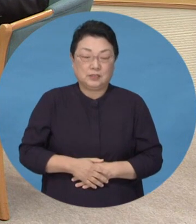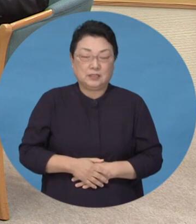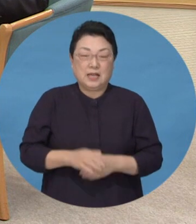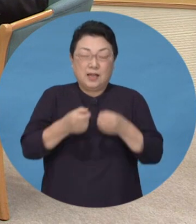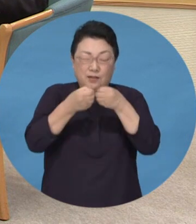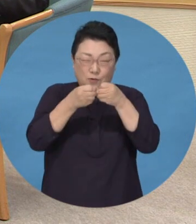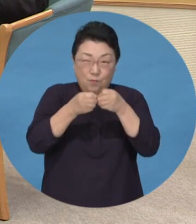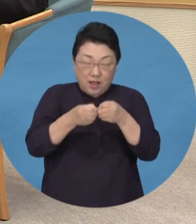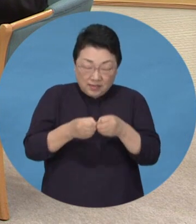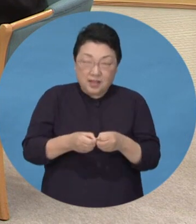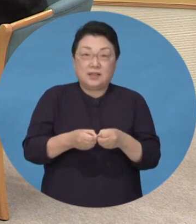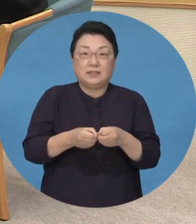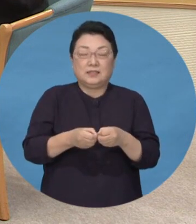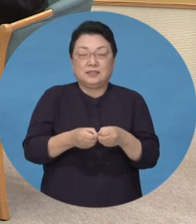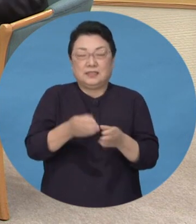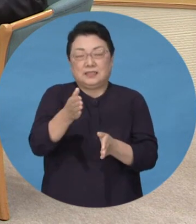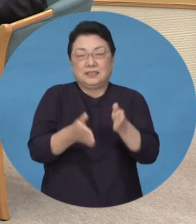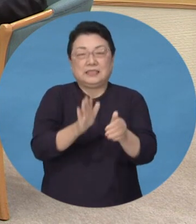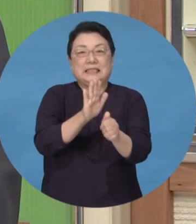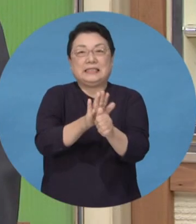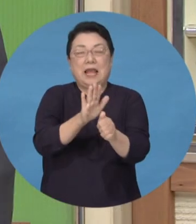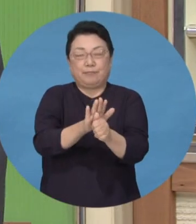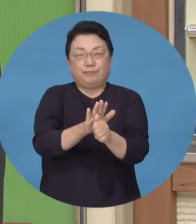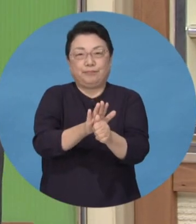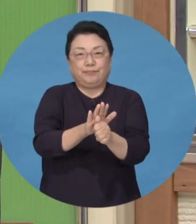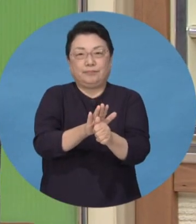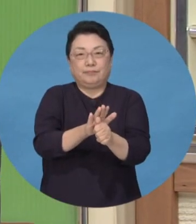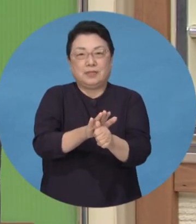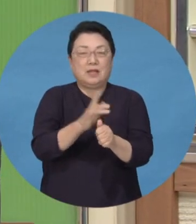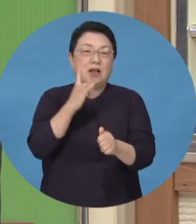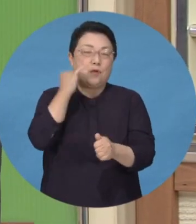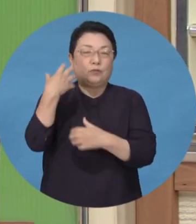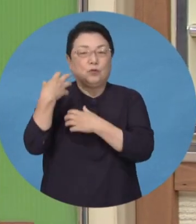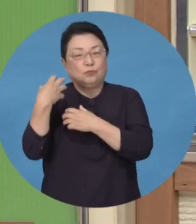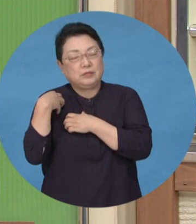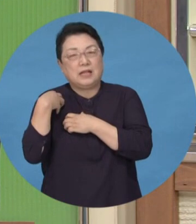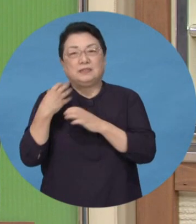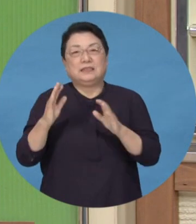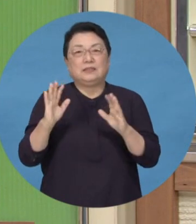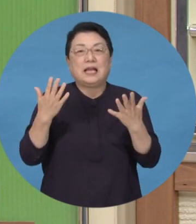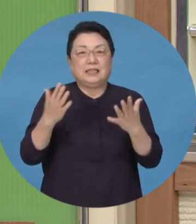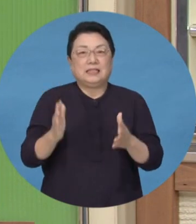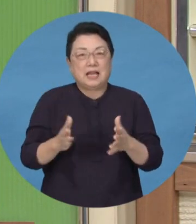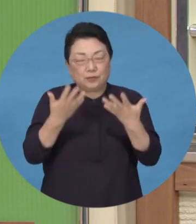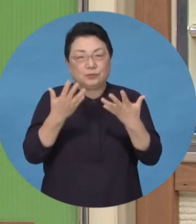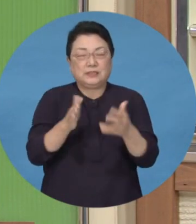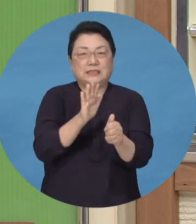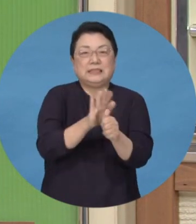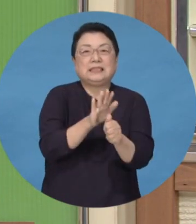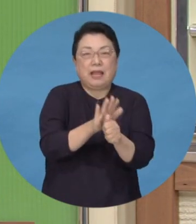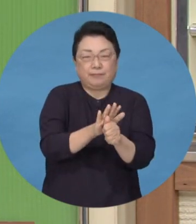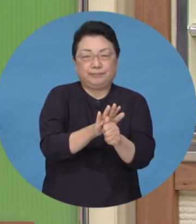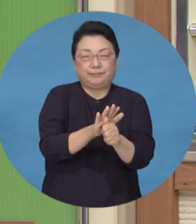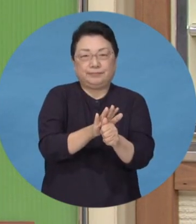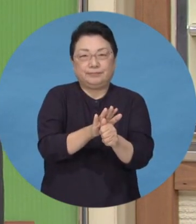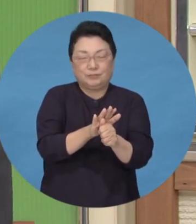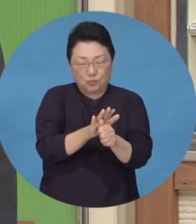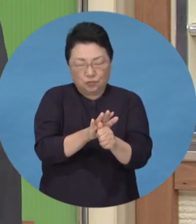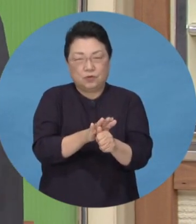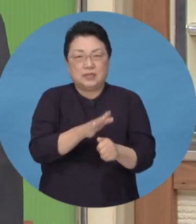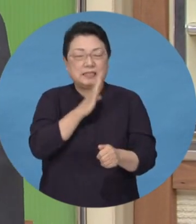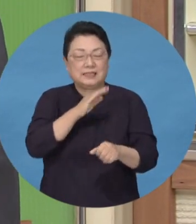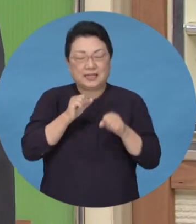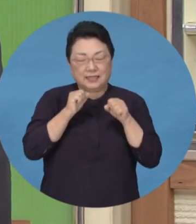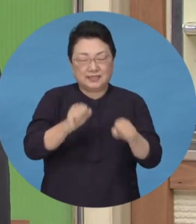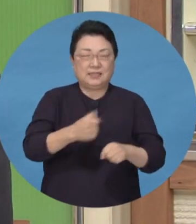ところに手が届くような子育て支援策負担のない子育て支援策これをしっかりと実行し